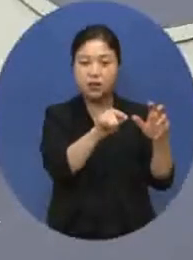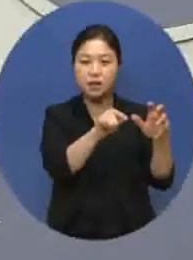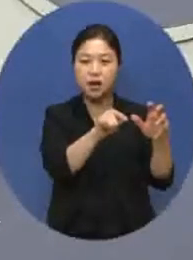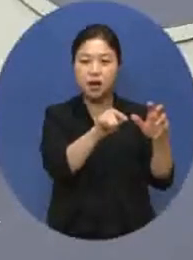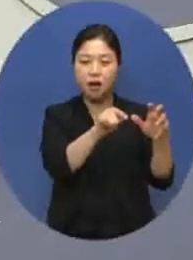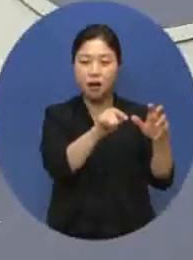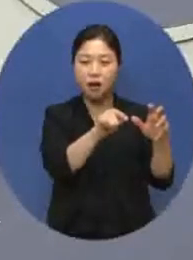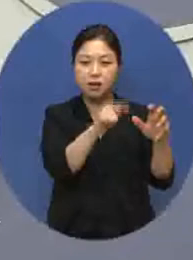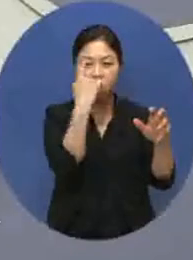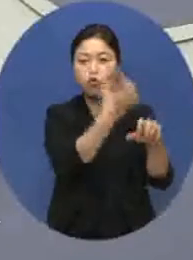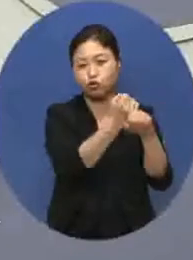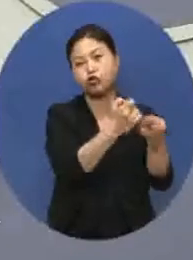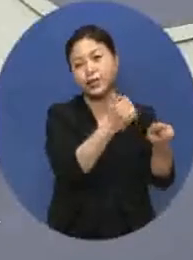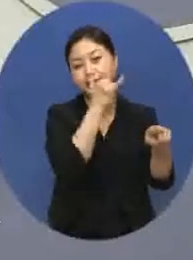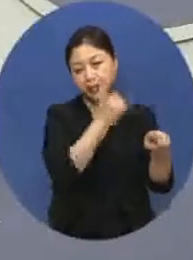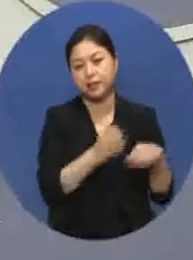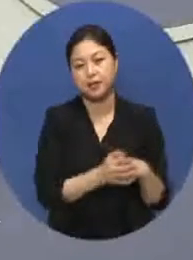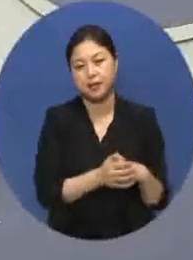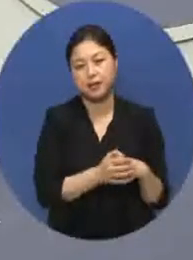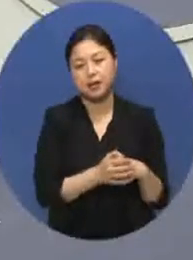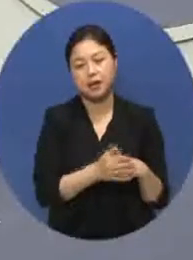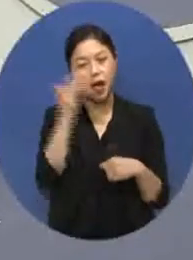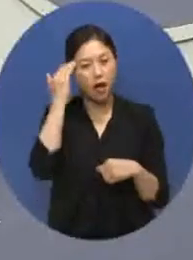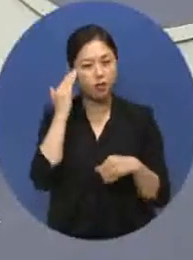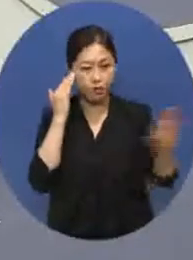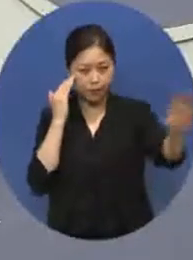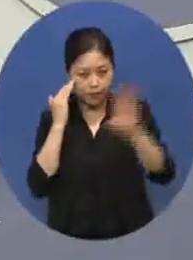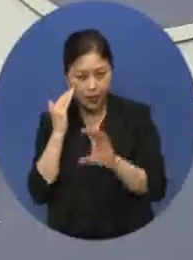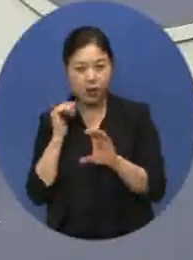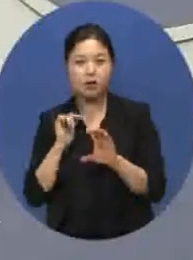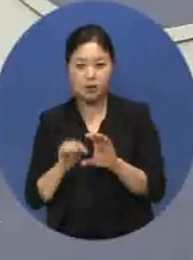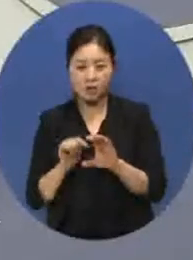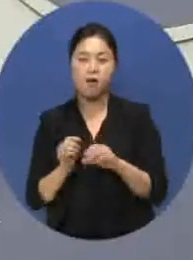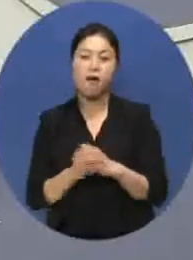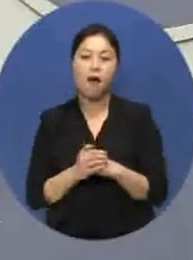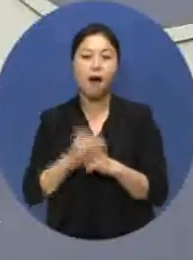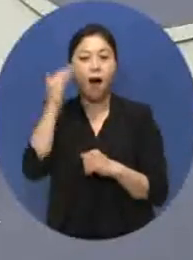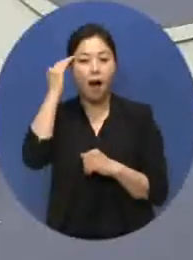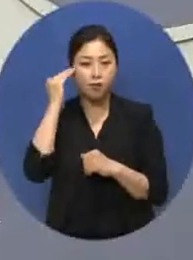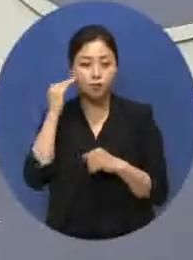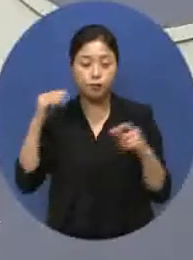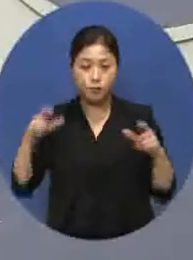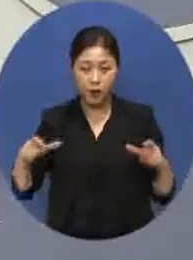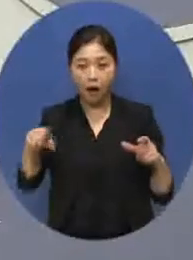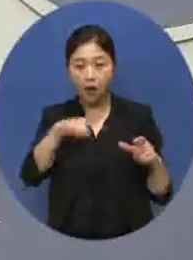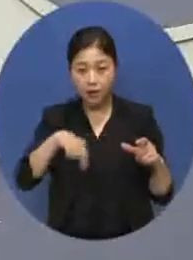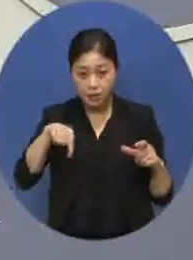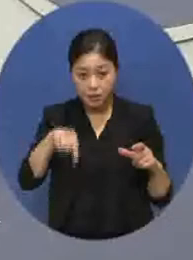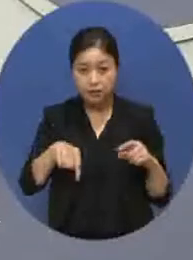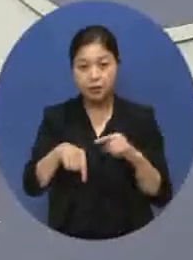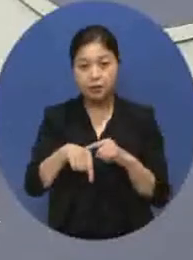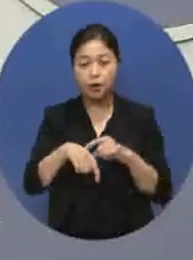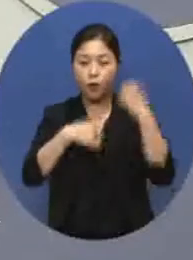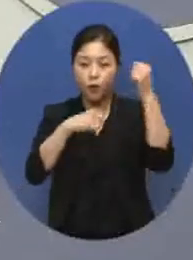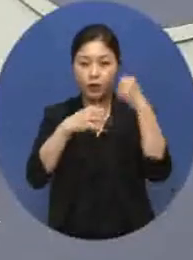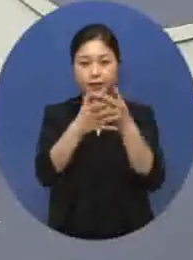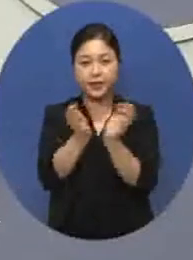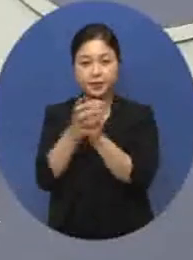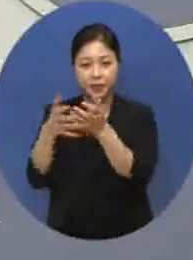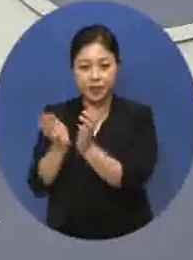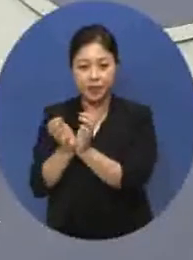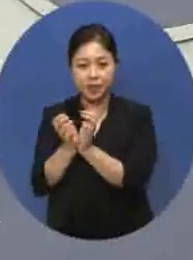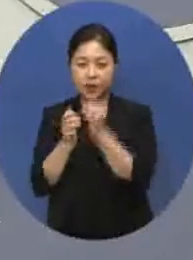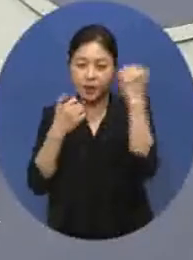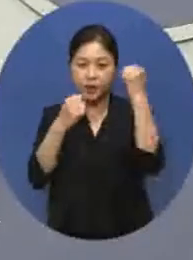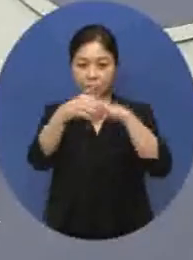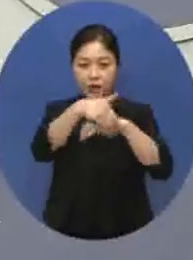이루어지고 있어요. 그래서 그런 걸 국내에 도입을 해서 국내에서 많은 공연 이제 공연 팀들이 공연을 기획할